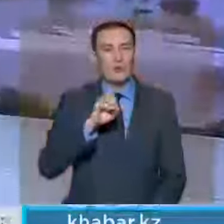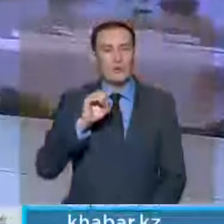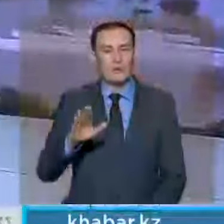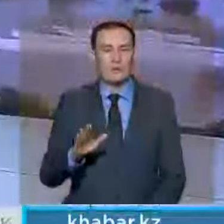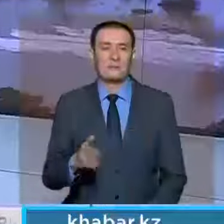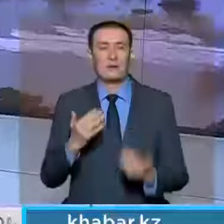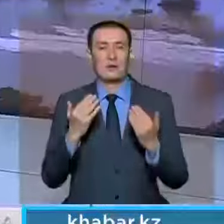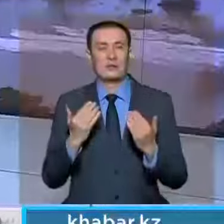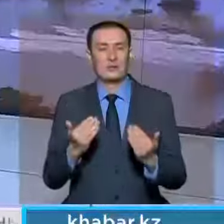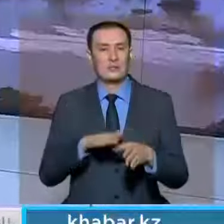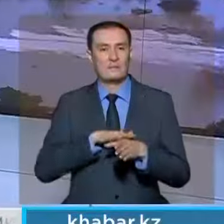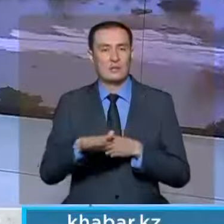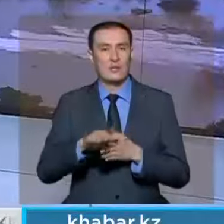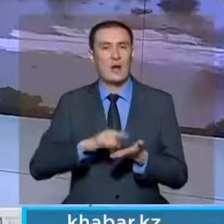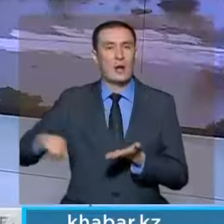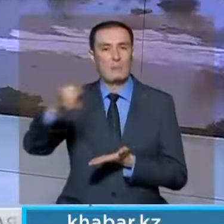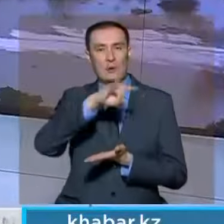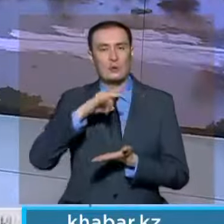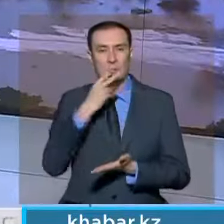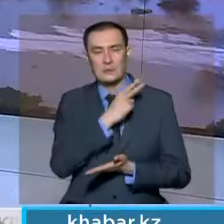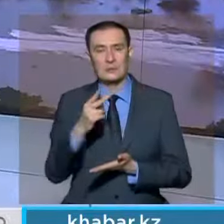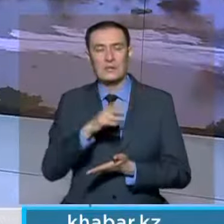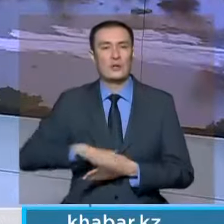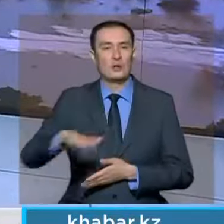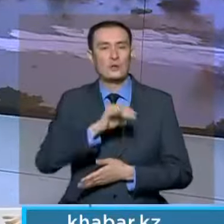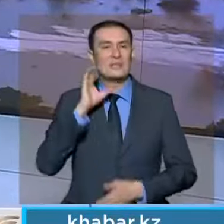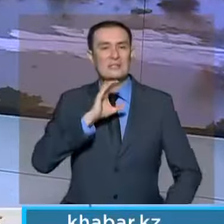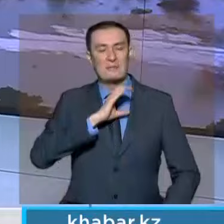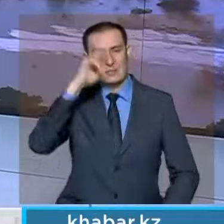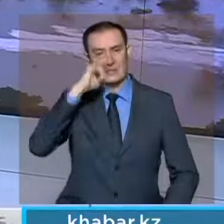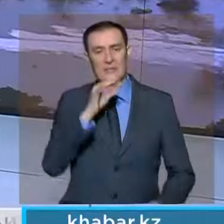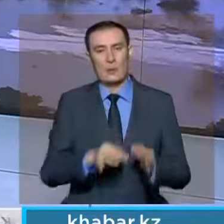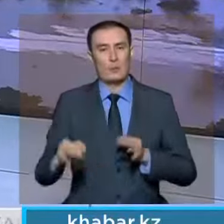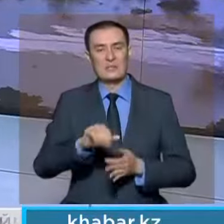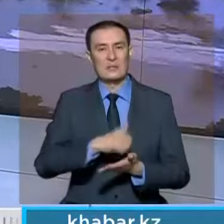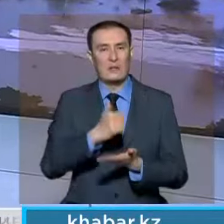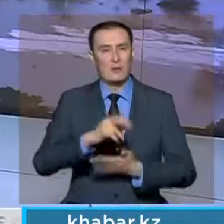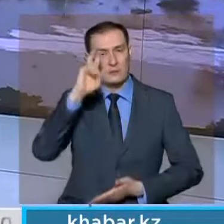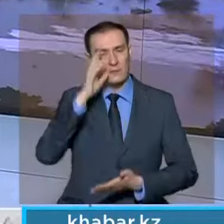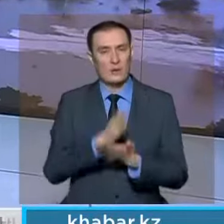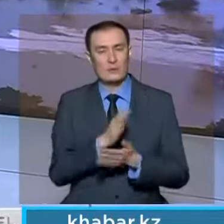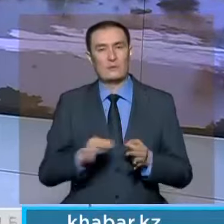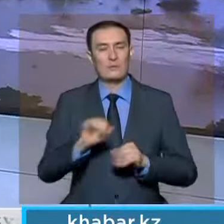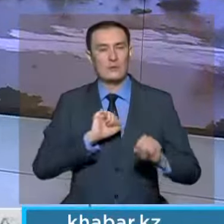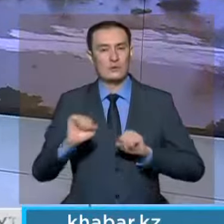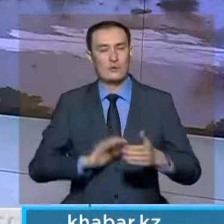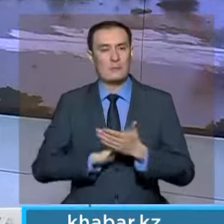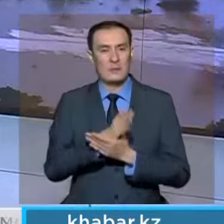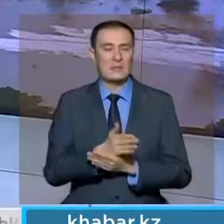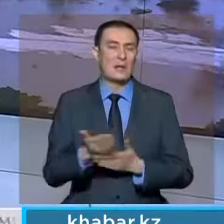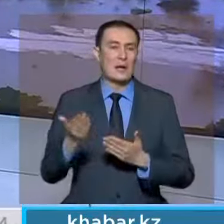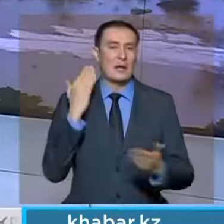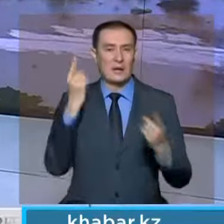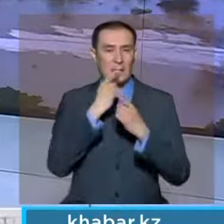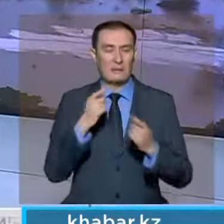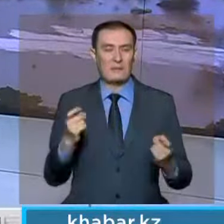Касым-Жомарт Токаев совершил облет затопленных территорий Северо-Казахстанской области. Глава государства находится в регионе с рабочей поездкой.